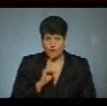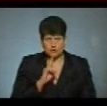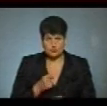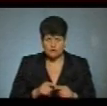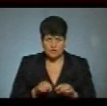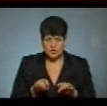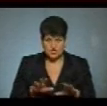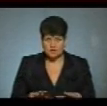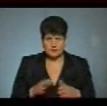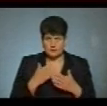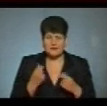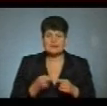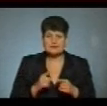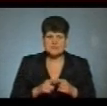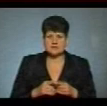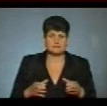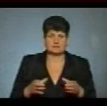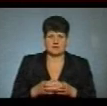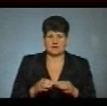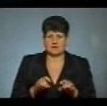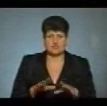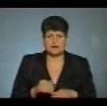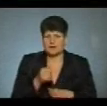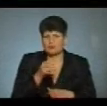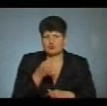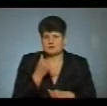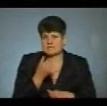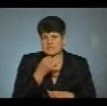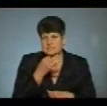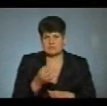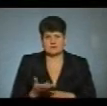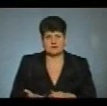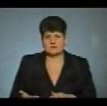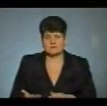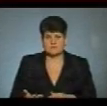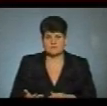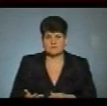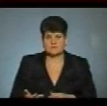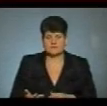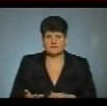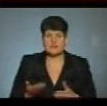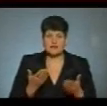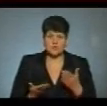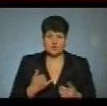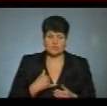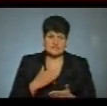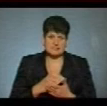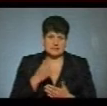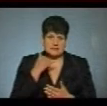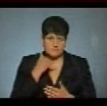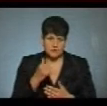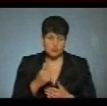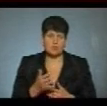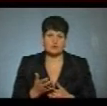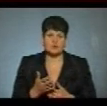рішення про відкриття ринку... Це колегіальне рішення, я не можу зараз відповідати за своїх колег по штабу. Якщо в нас ще є дзвінок на